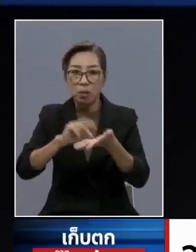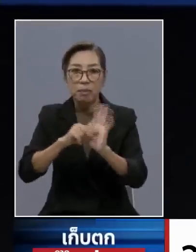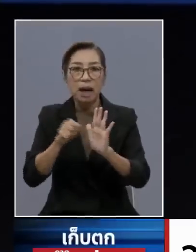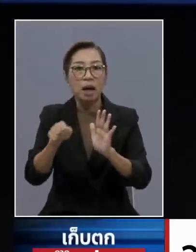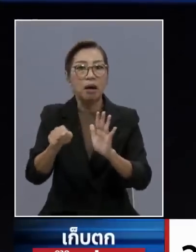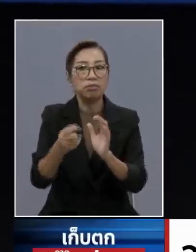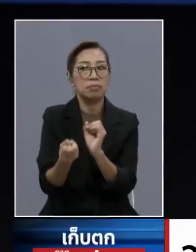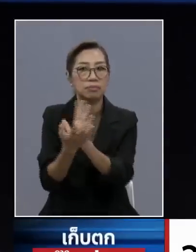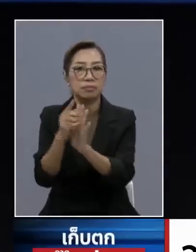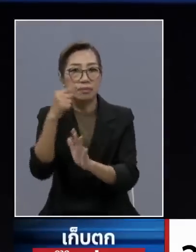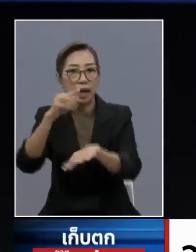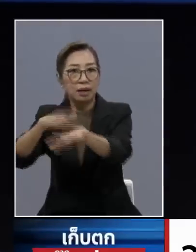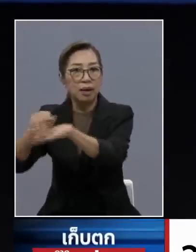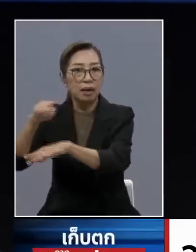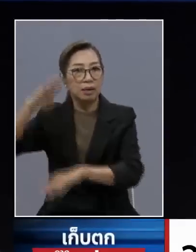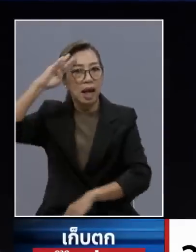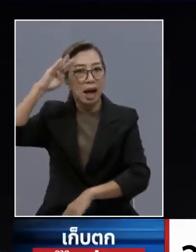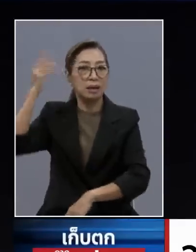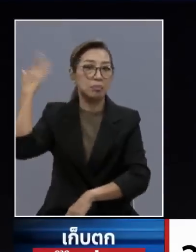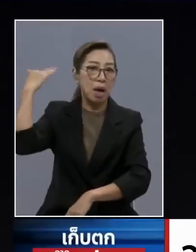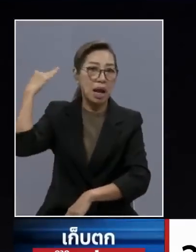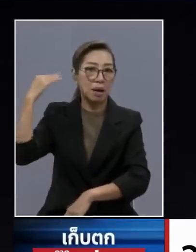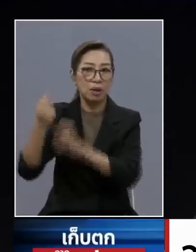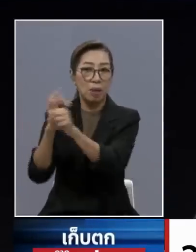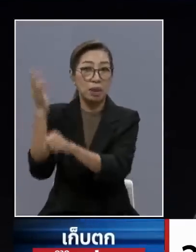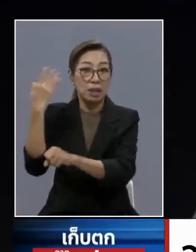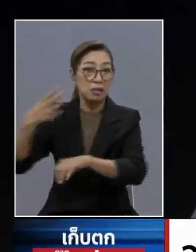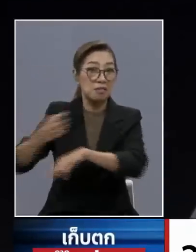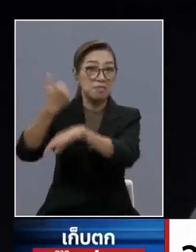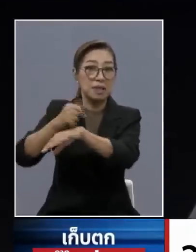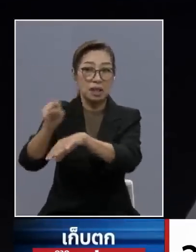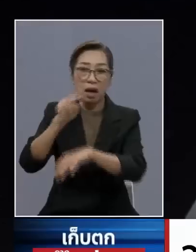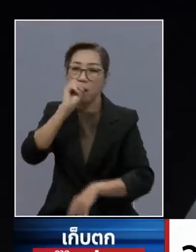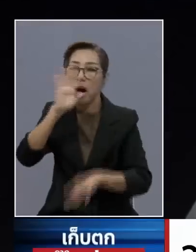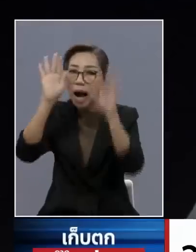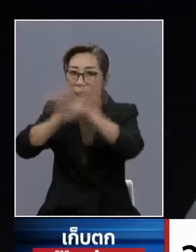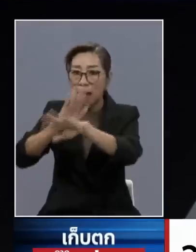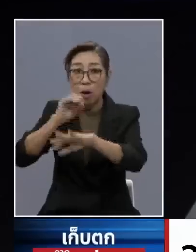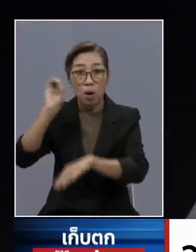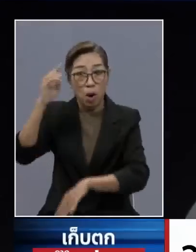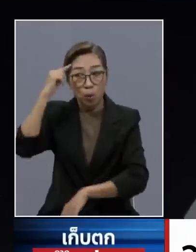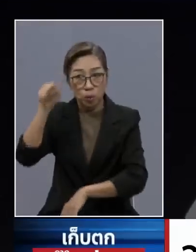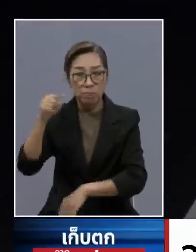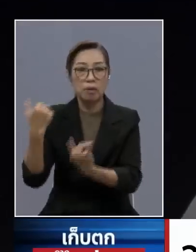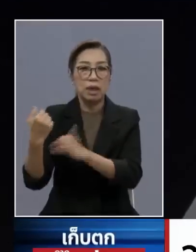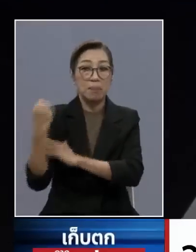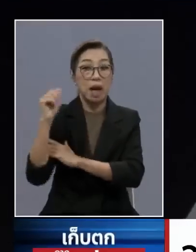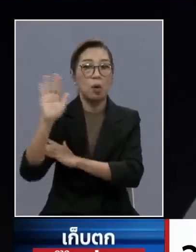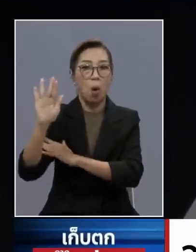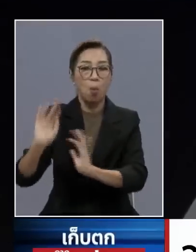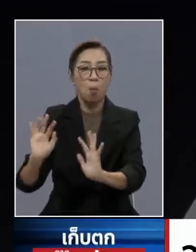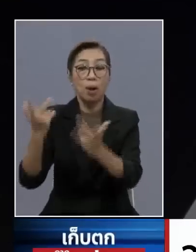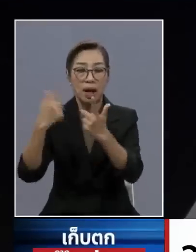ใจเตือนคนทำรัฐประหารเมื่อ9ปีก่อนว่าอำนาจกำลังจะหมดลงและทดแทนด้วยพลังของฝ่ายเสรีนิยม